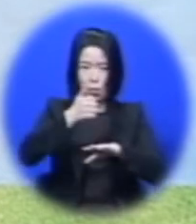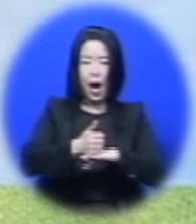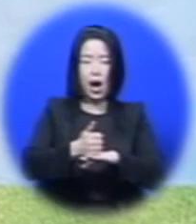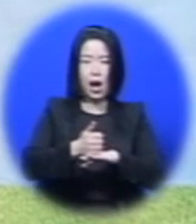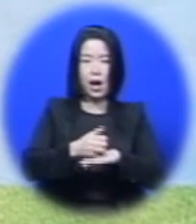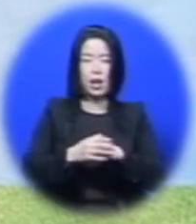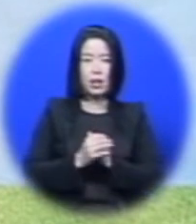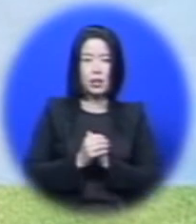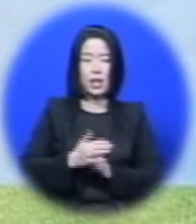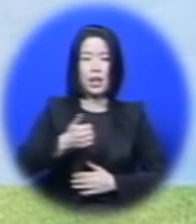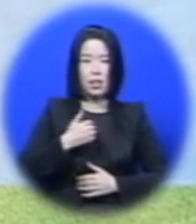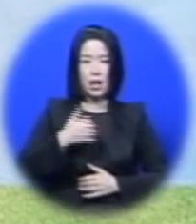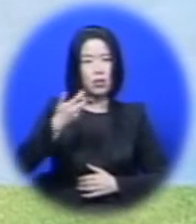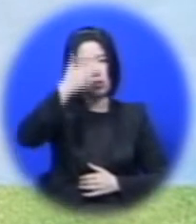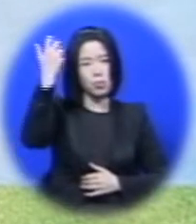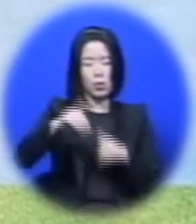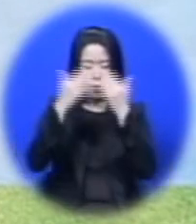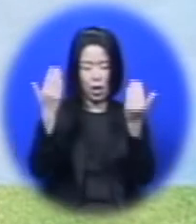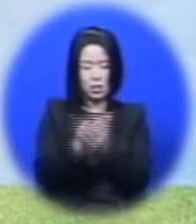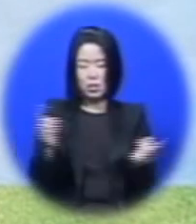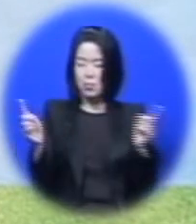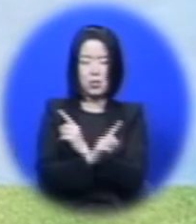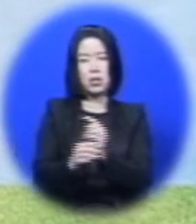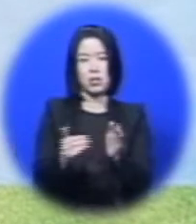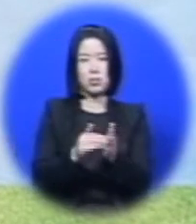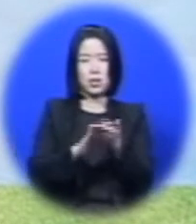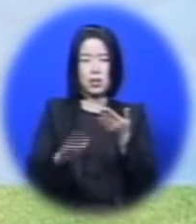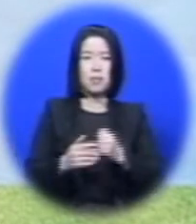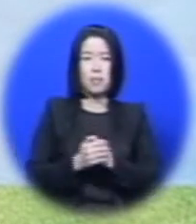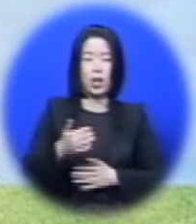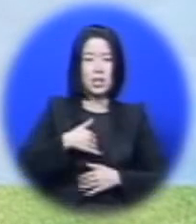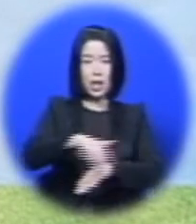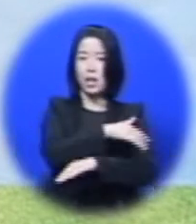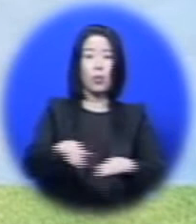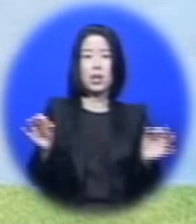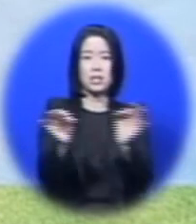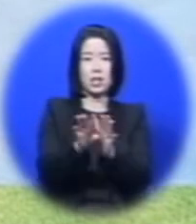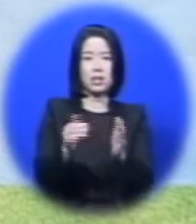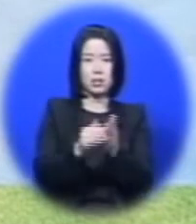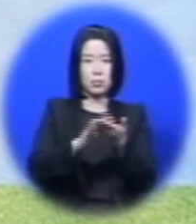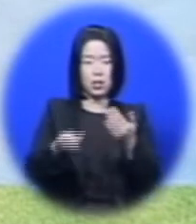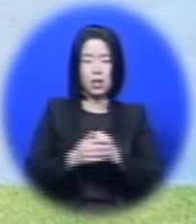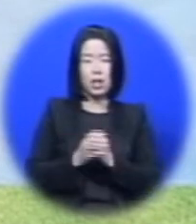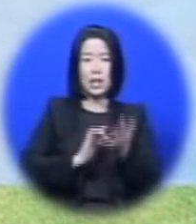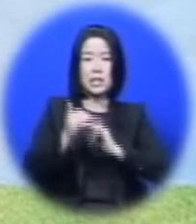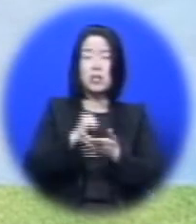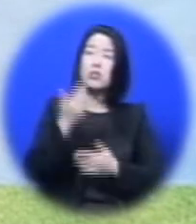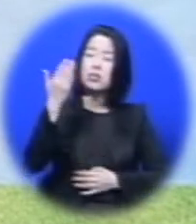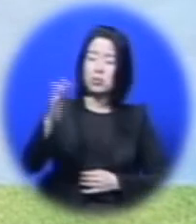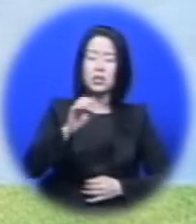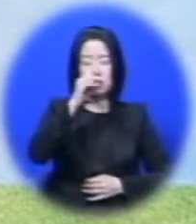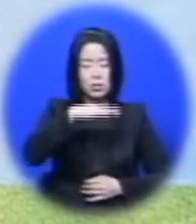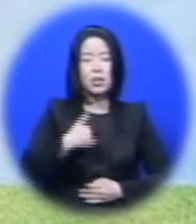왕이셨습니다. 나의 꿈이 완전히 뒤바뀌어 버렸습니다. 제 계획이 없어졌어요. 예수님 그분이 그저